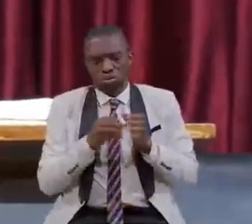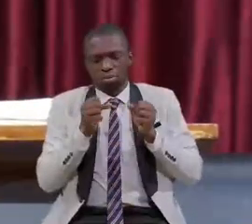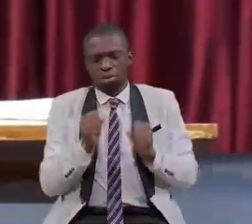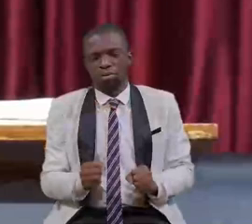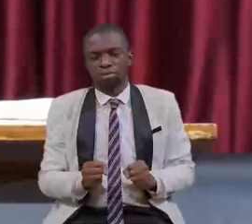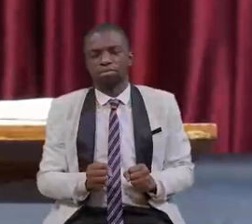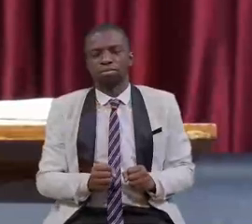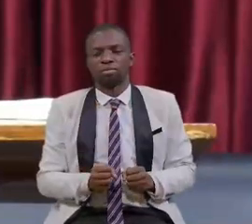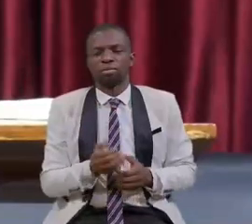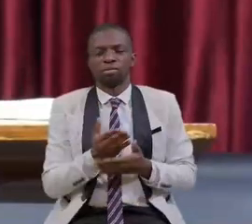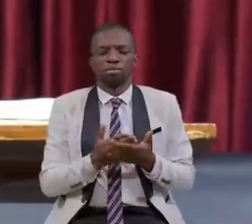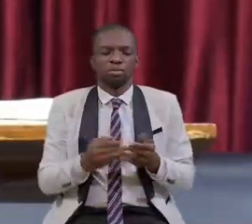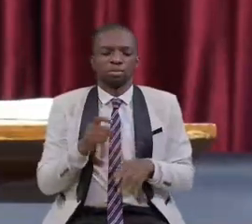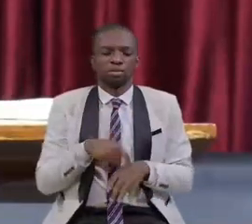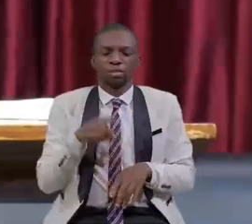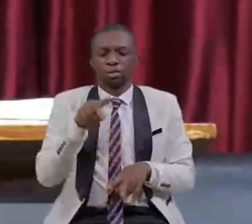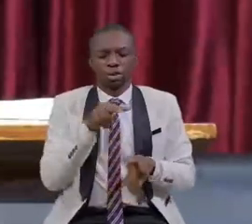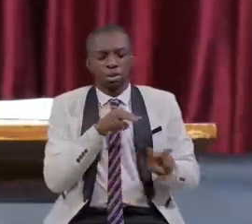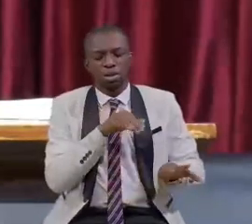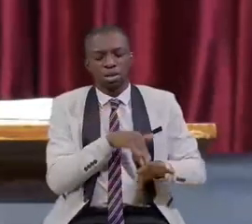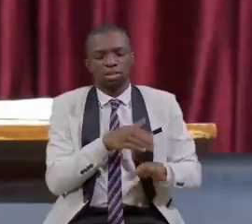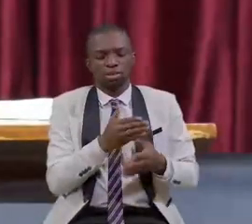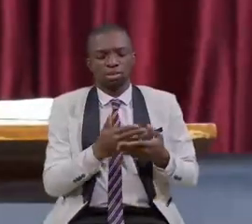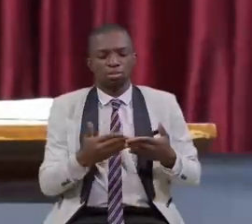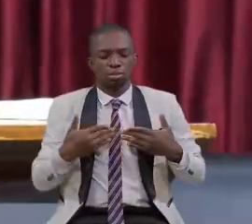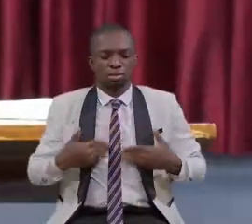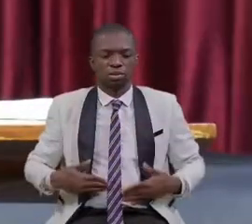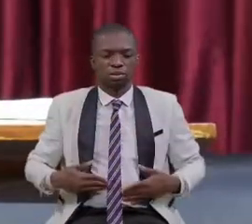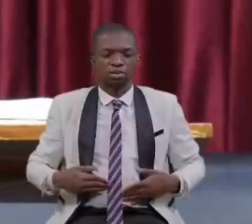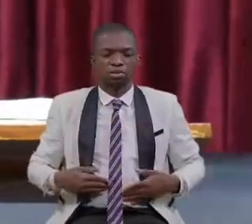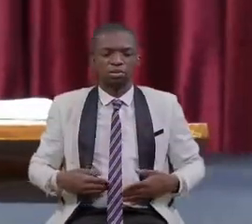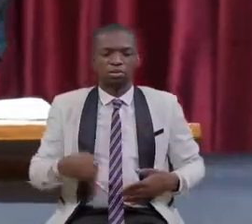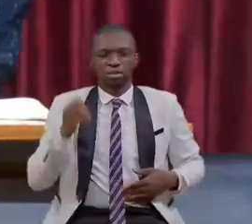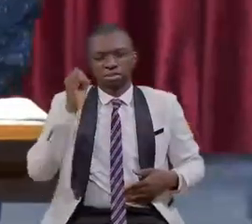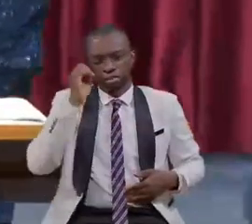Parfois, on voit quelqu'un, il a la force, il a la vigueur.